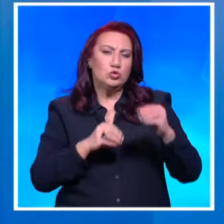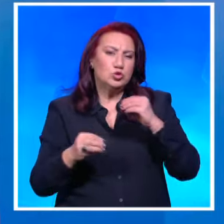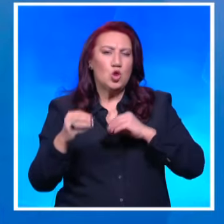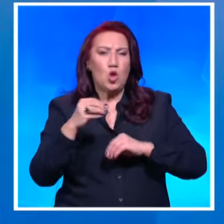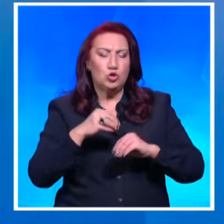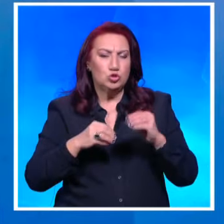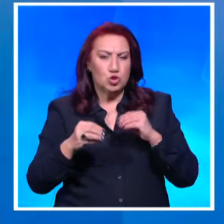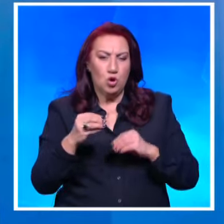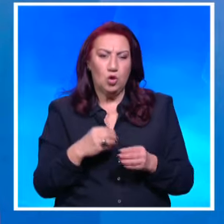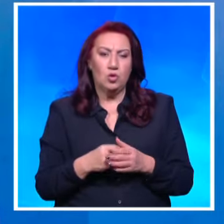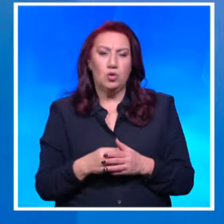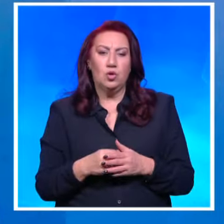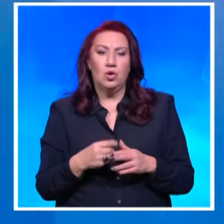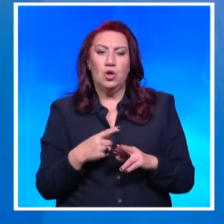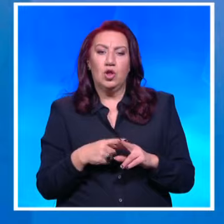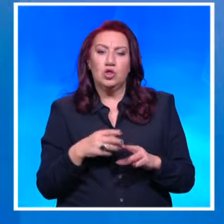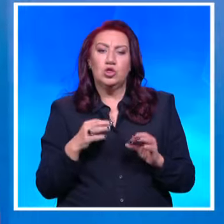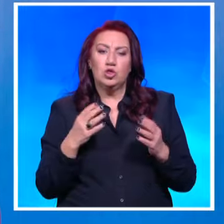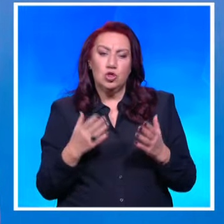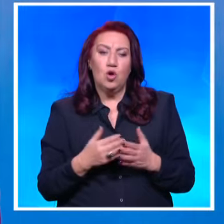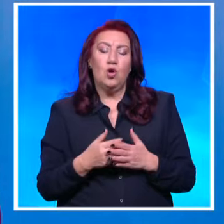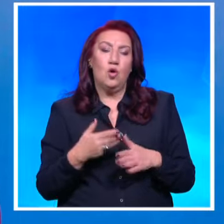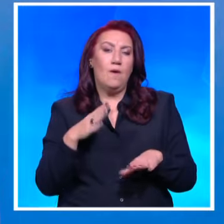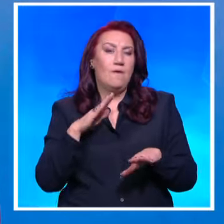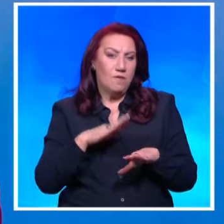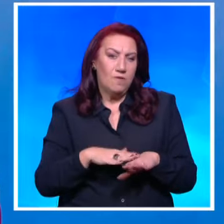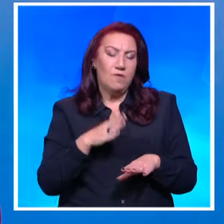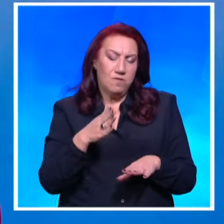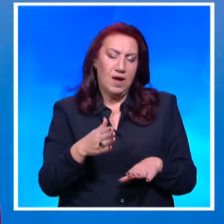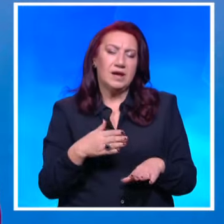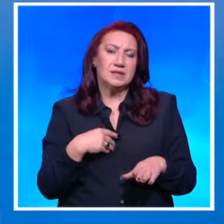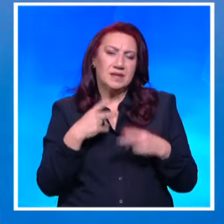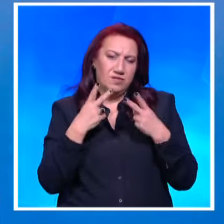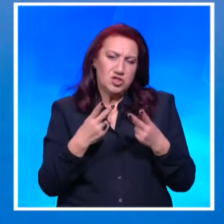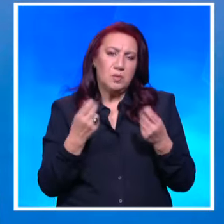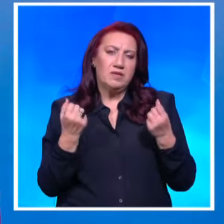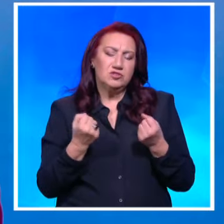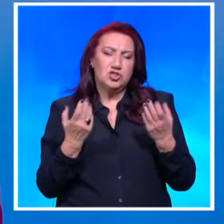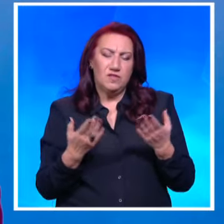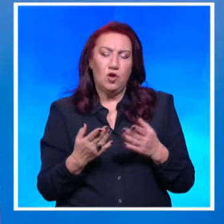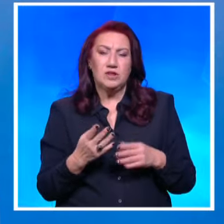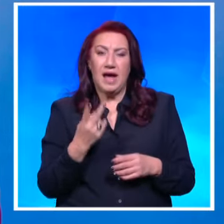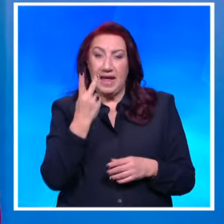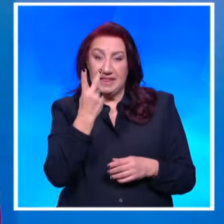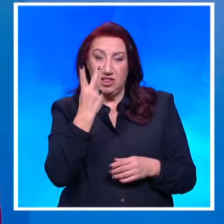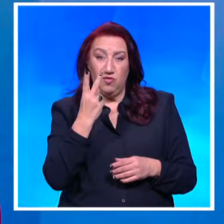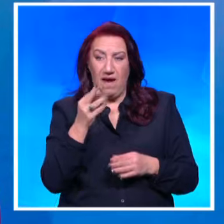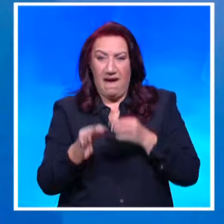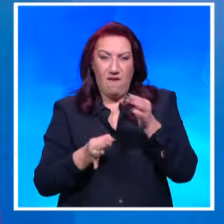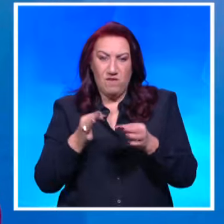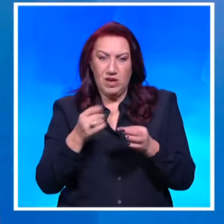тях, но като цяло, да, това е факт, който сме го виждали в живота. Те се избягват взаимно. Може би